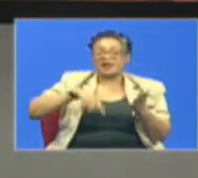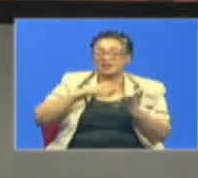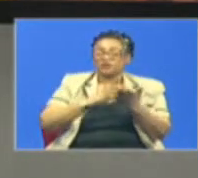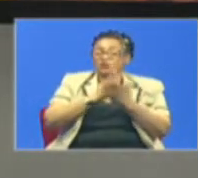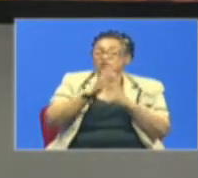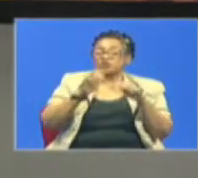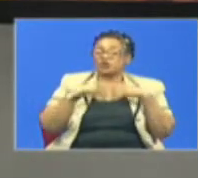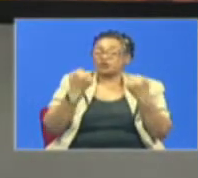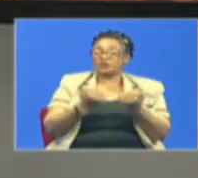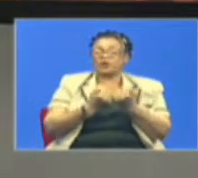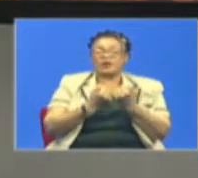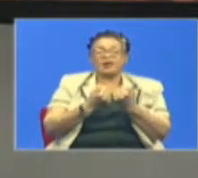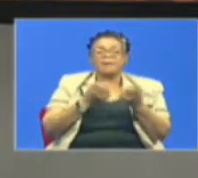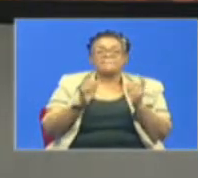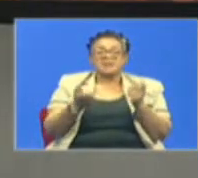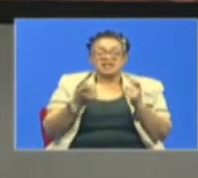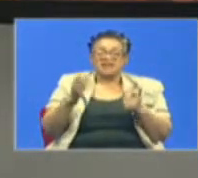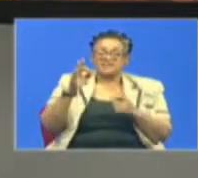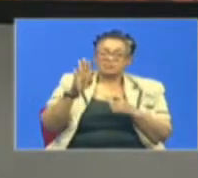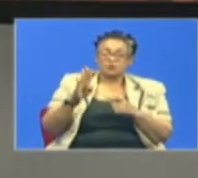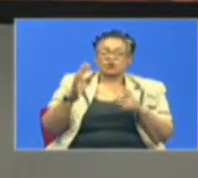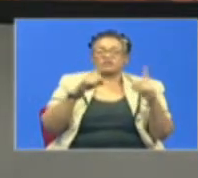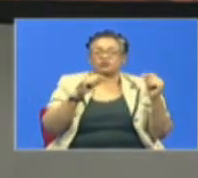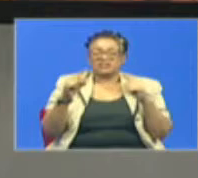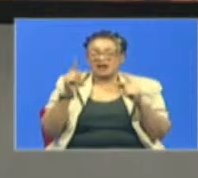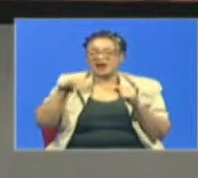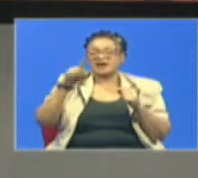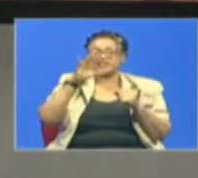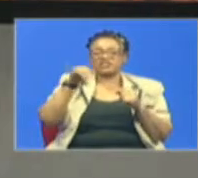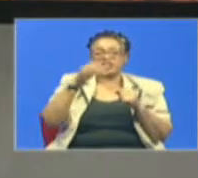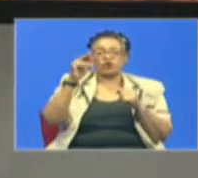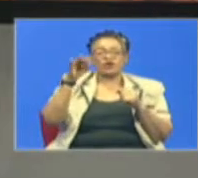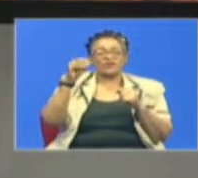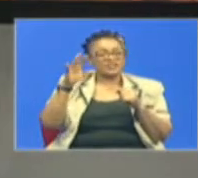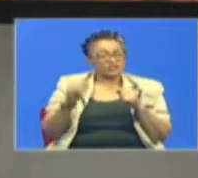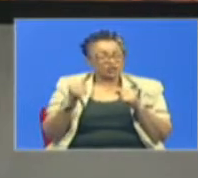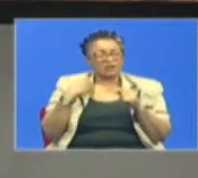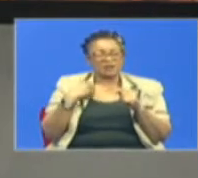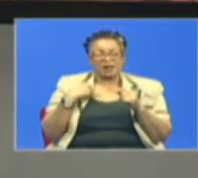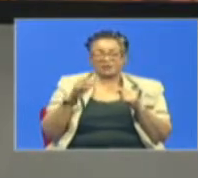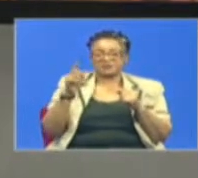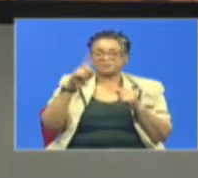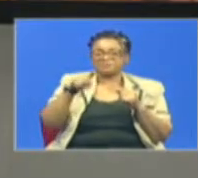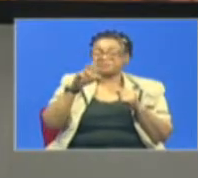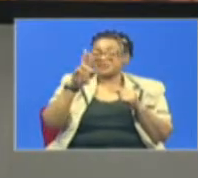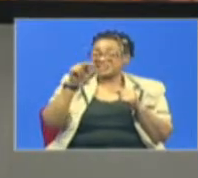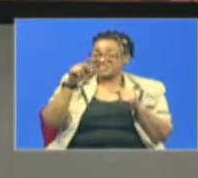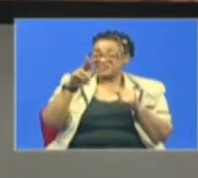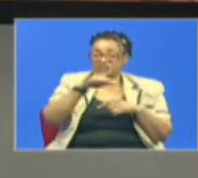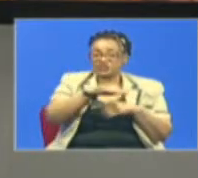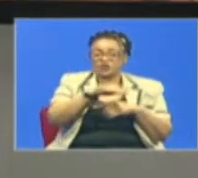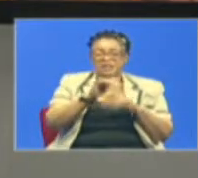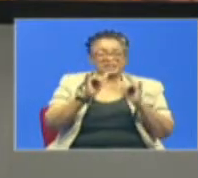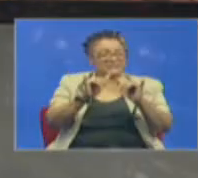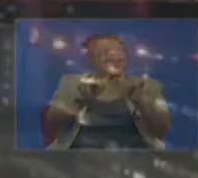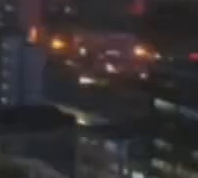kijamii, Facebook, Twitter @JioniOfficial, @NTVJioni. Kwa sasa tunapumzika, lakini kusihi usikae mbali.